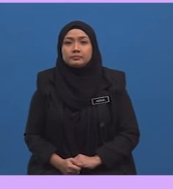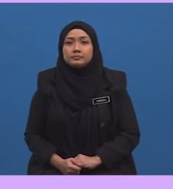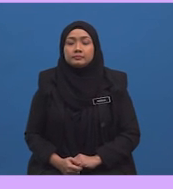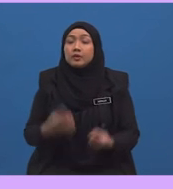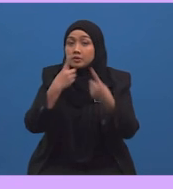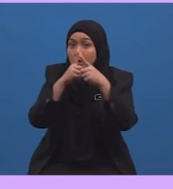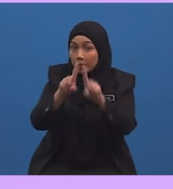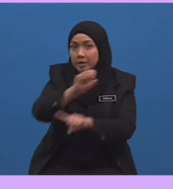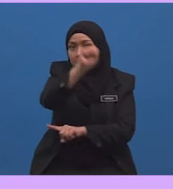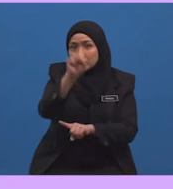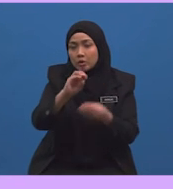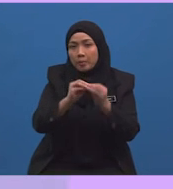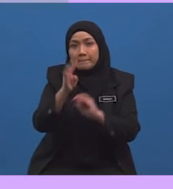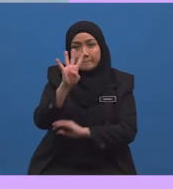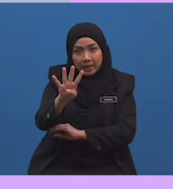Jawapan untuk soalan ini,